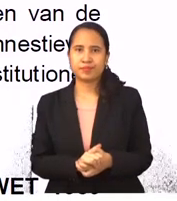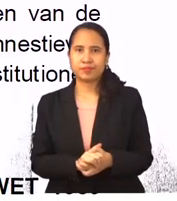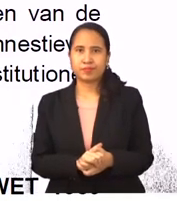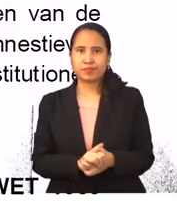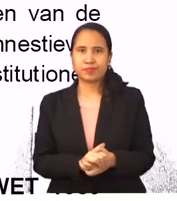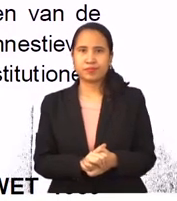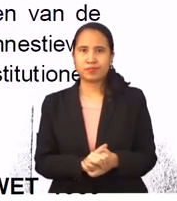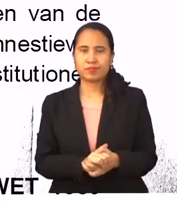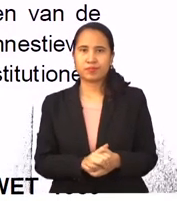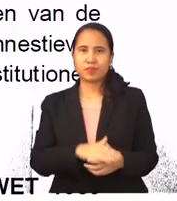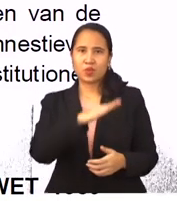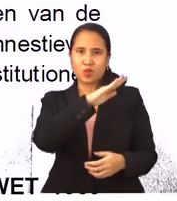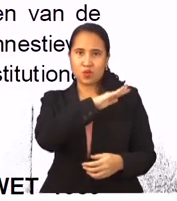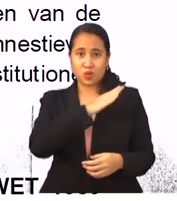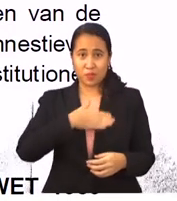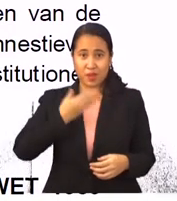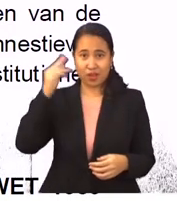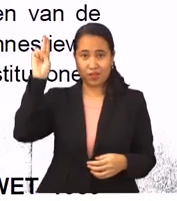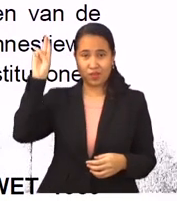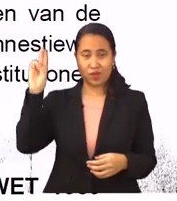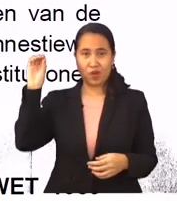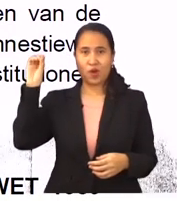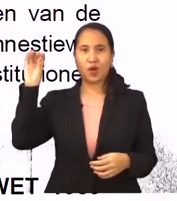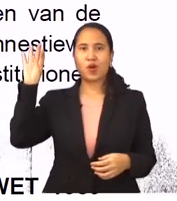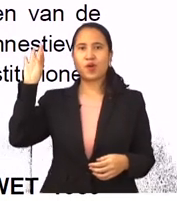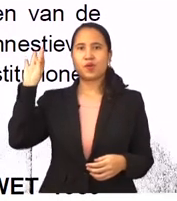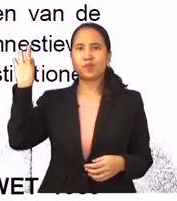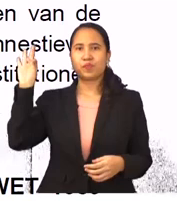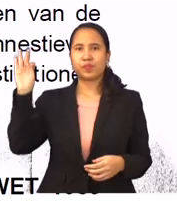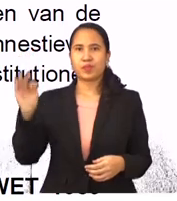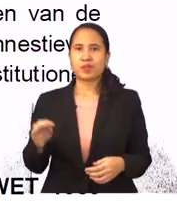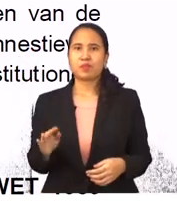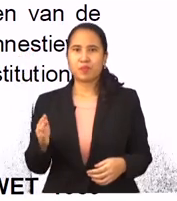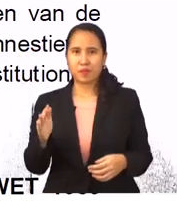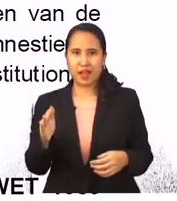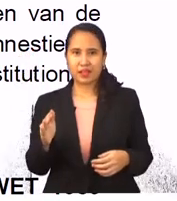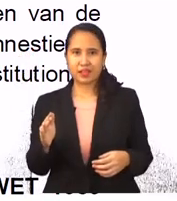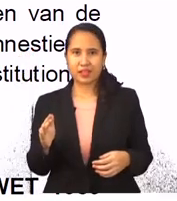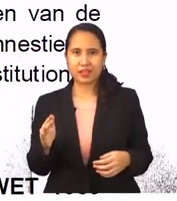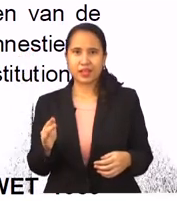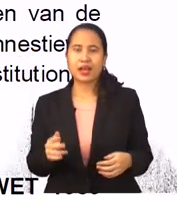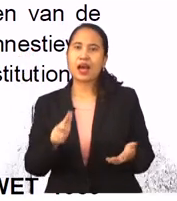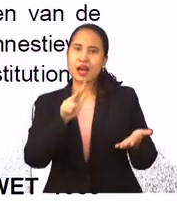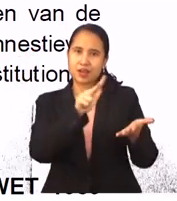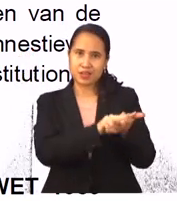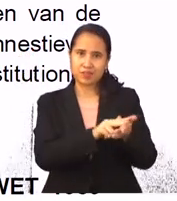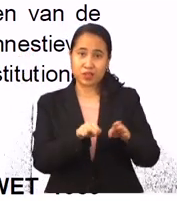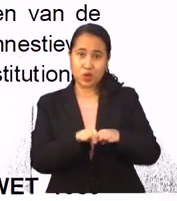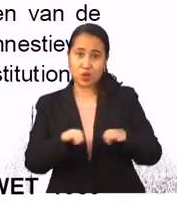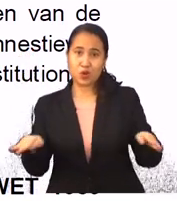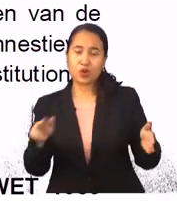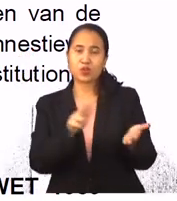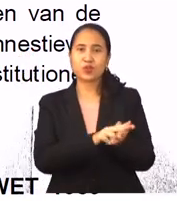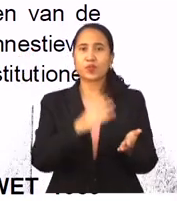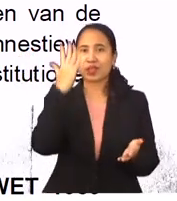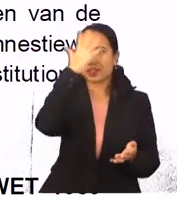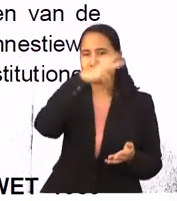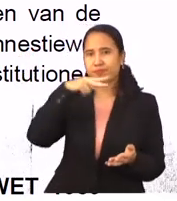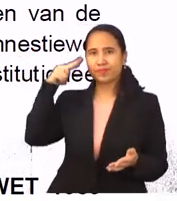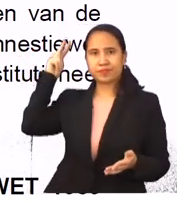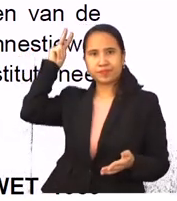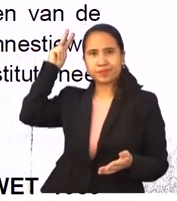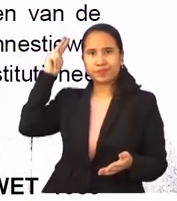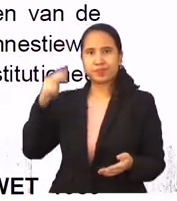Ten aanzien van de bevoegdheid van het Hof, bepaalt artikel 144 lid 2 van de Grondwet, junto